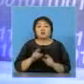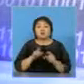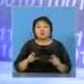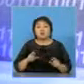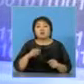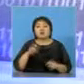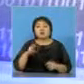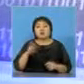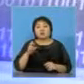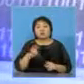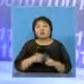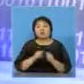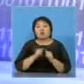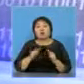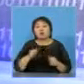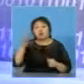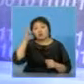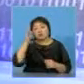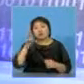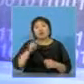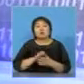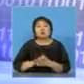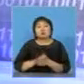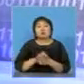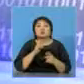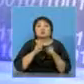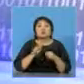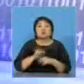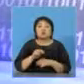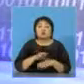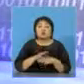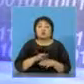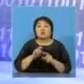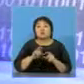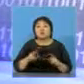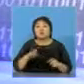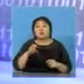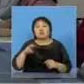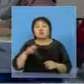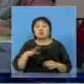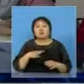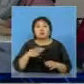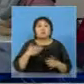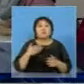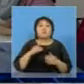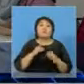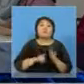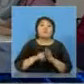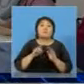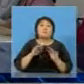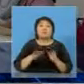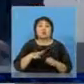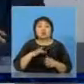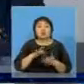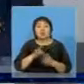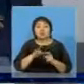Мектептегі медиация, оны дамыту. Қазақстан халқы ассамблеясында семинар-тренинг өтті. Мектептегі медиация, бітімгершілік бастауы деп аталған шараға